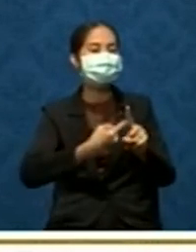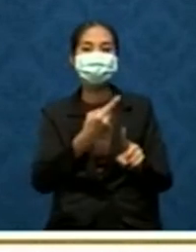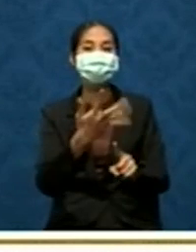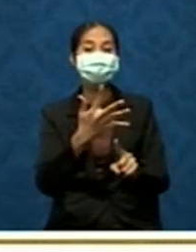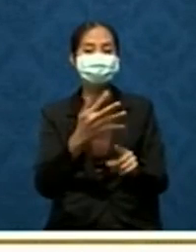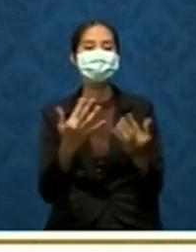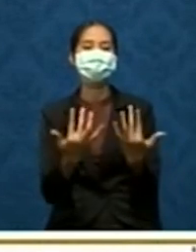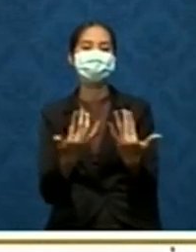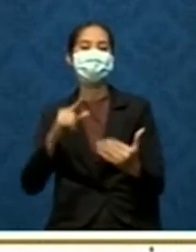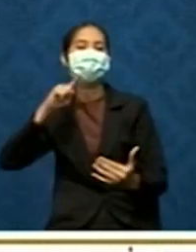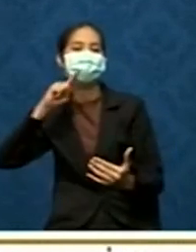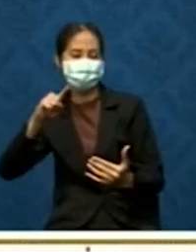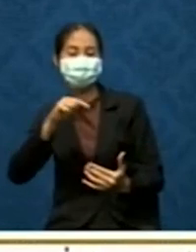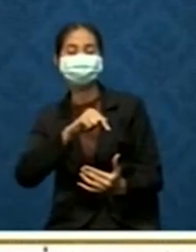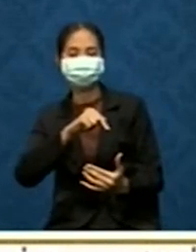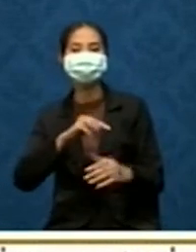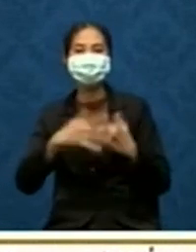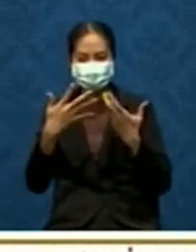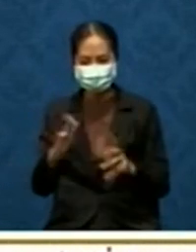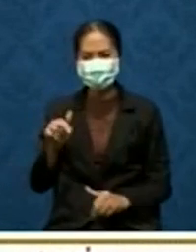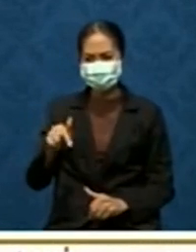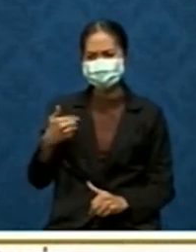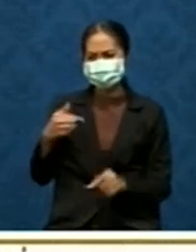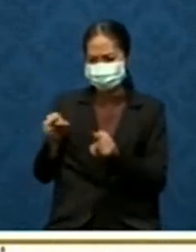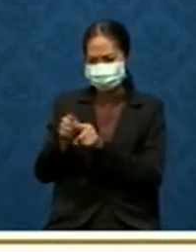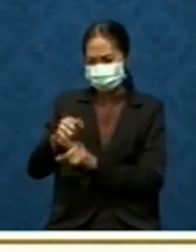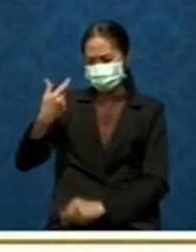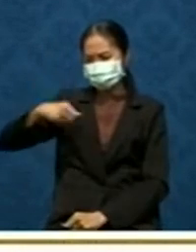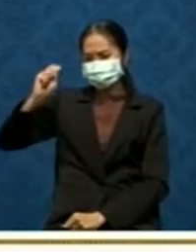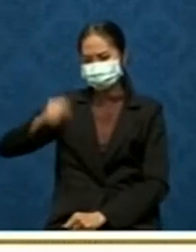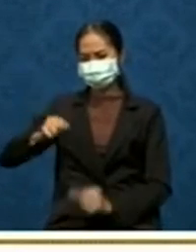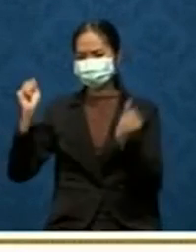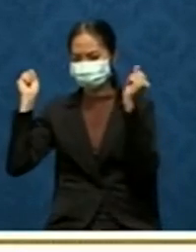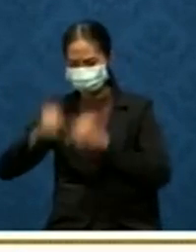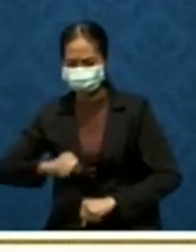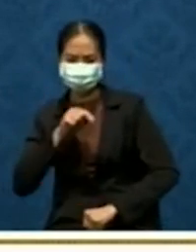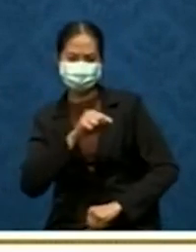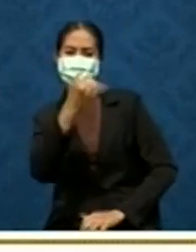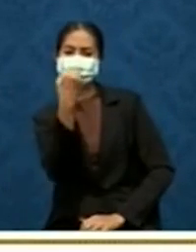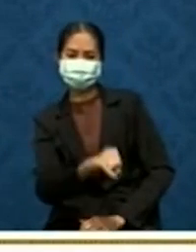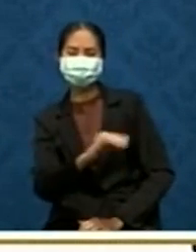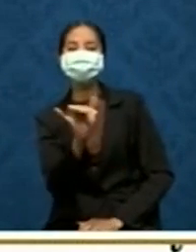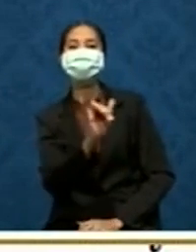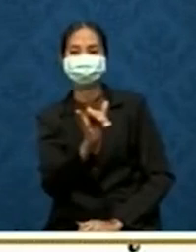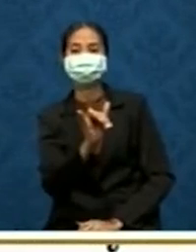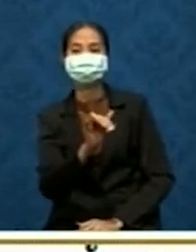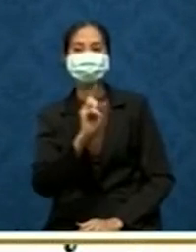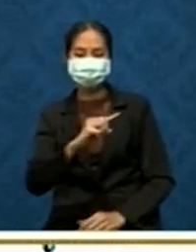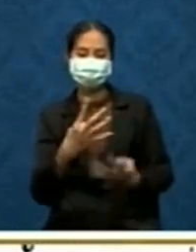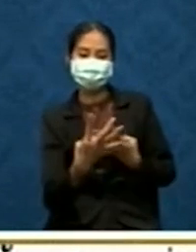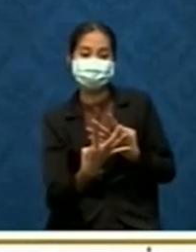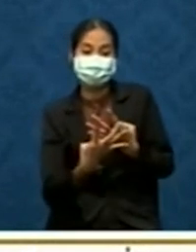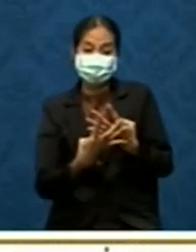จารณาคดีและไม่มีการพิพากษาว่าเป็นผู้กระทำความผิดให้สามารถคุมขังในสถาน